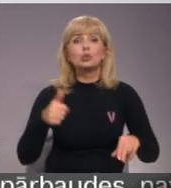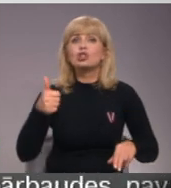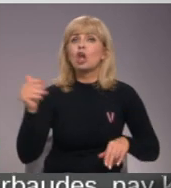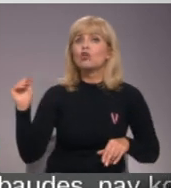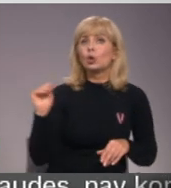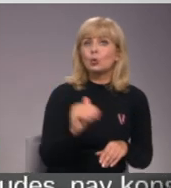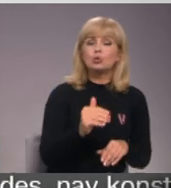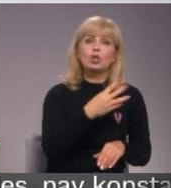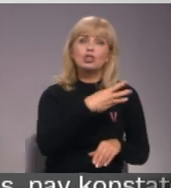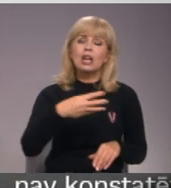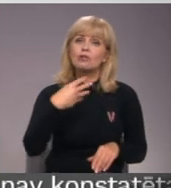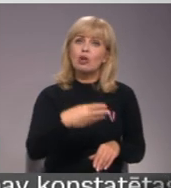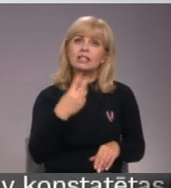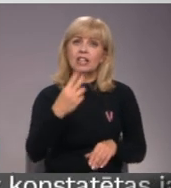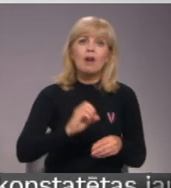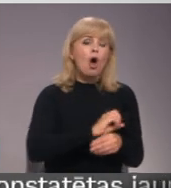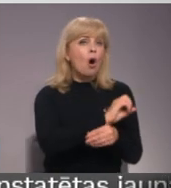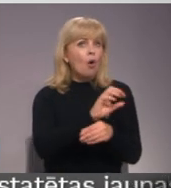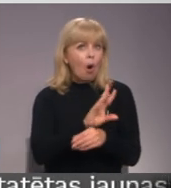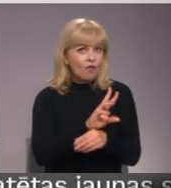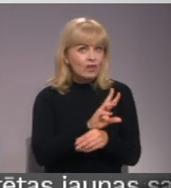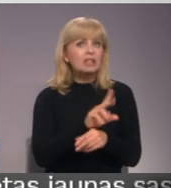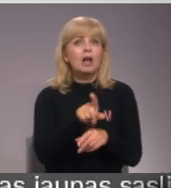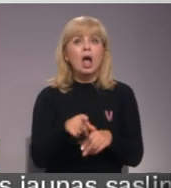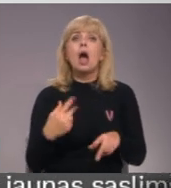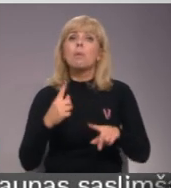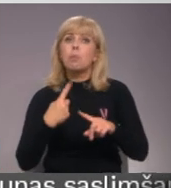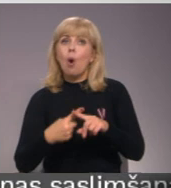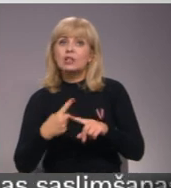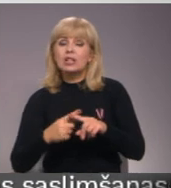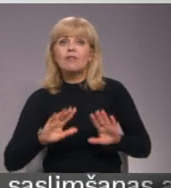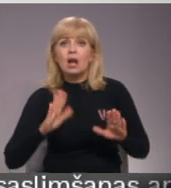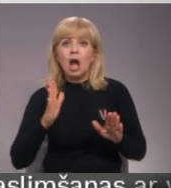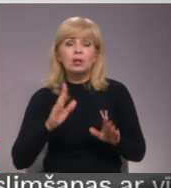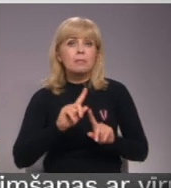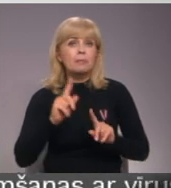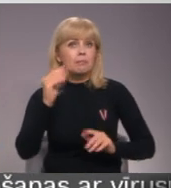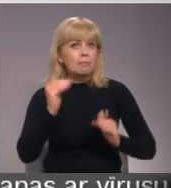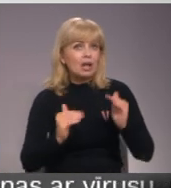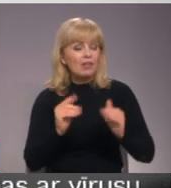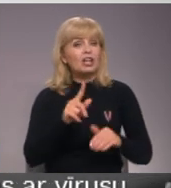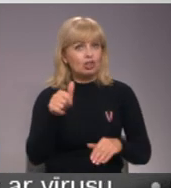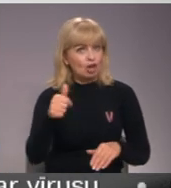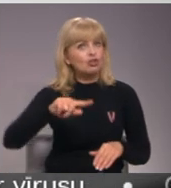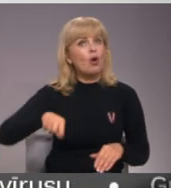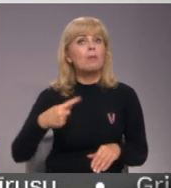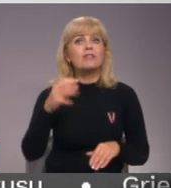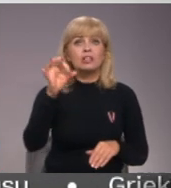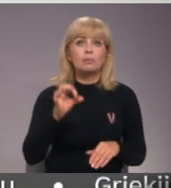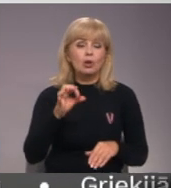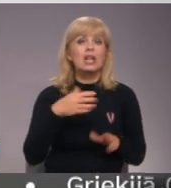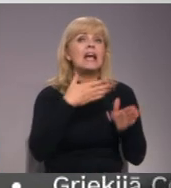6442 COVID-19 testi, un pozitīvo gadījumu īpatsvars ir 6,1%. Stacionāros COVID slimnieku